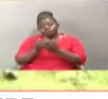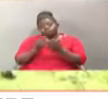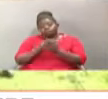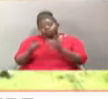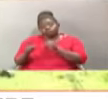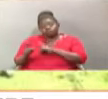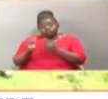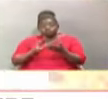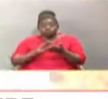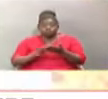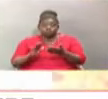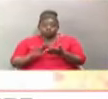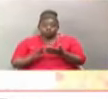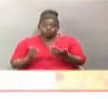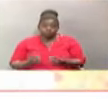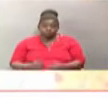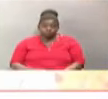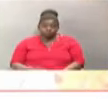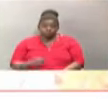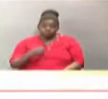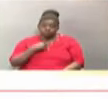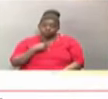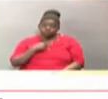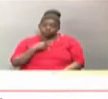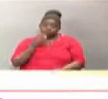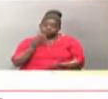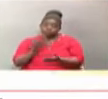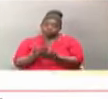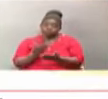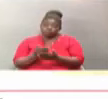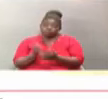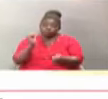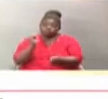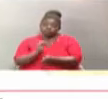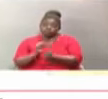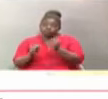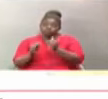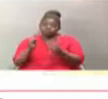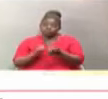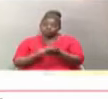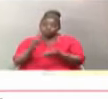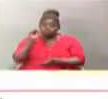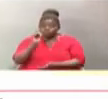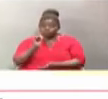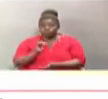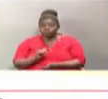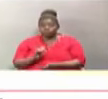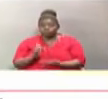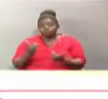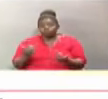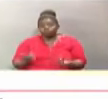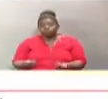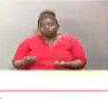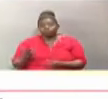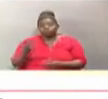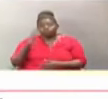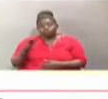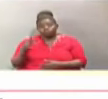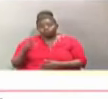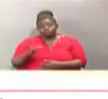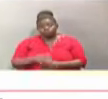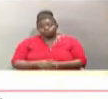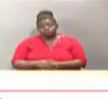abakuumaddembe okumusonyiwa. Kandi mbadde nsaba ekibonerezo kye ngenda okufuna kyonna kyonna kinkendeerezebweko. Anti kibonerezo kiwedde afuna kibonerezo